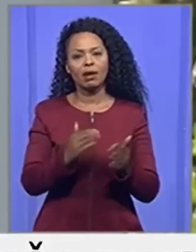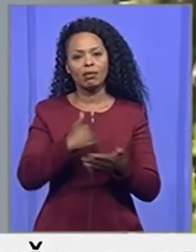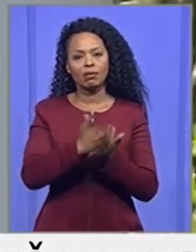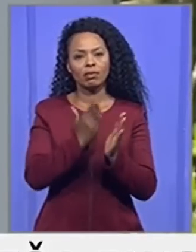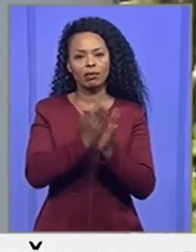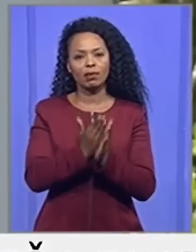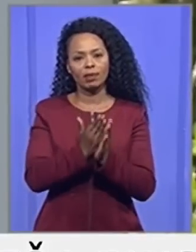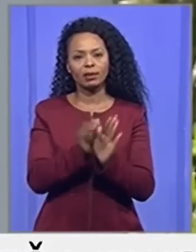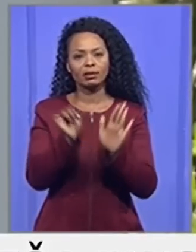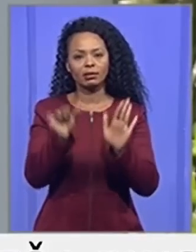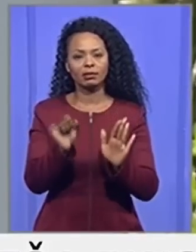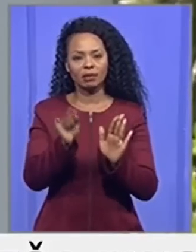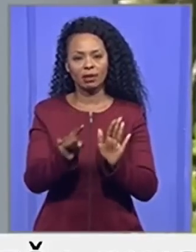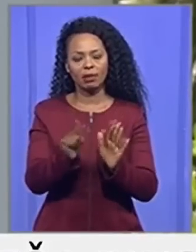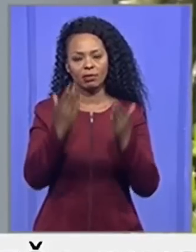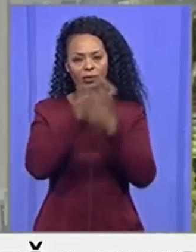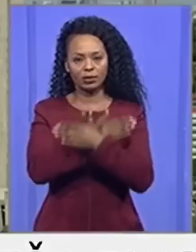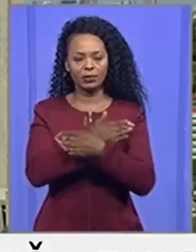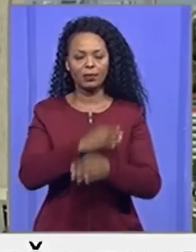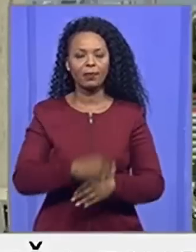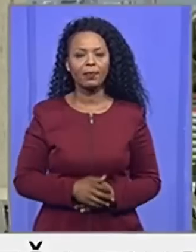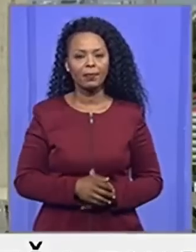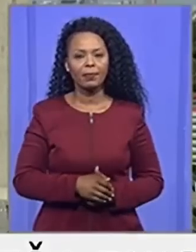iri ya boselela mathapama.